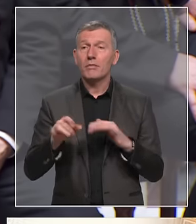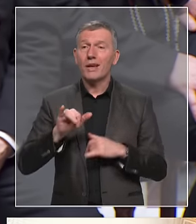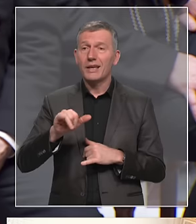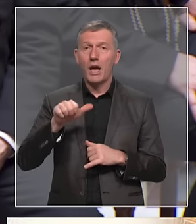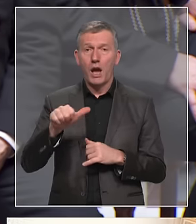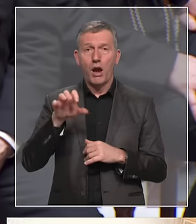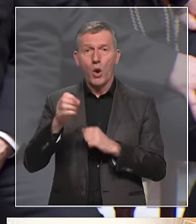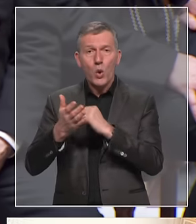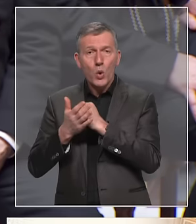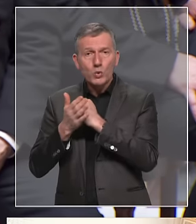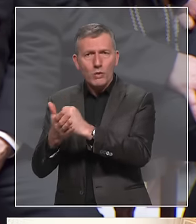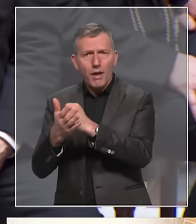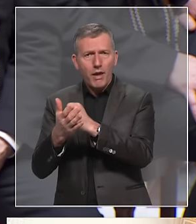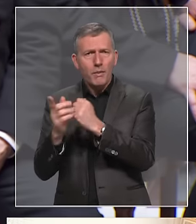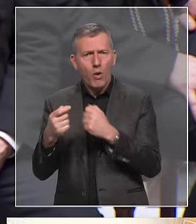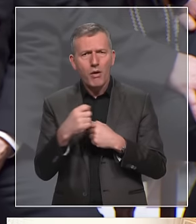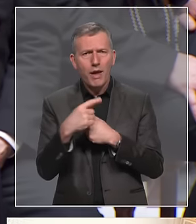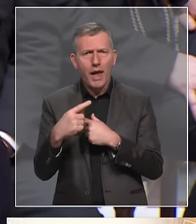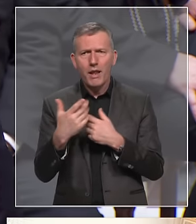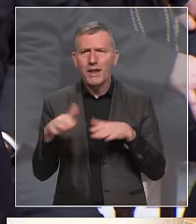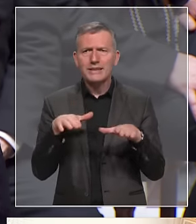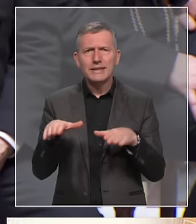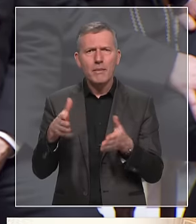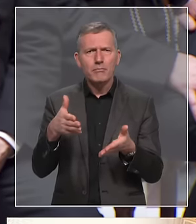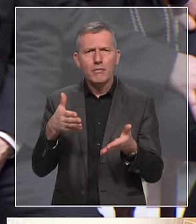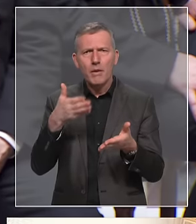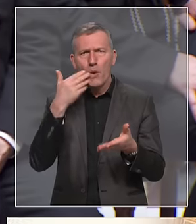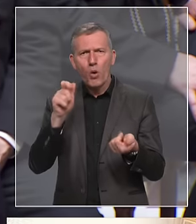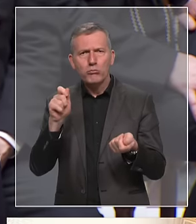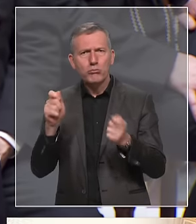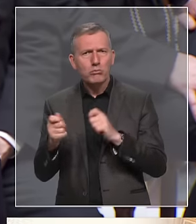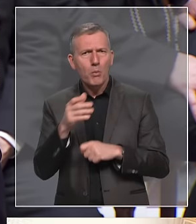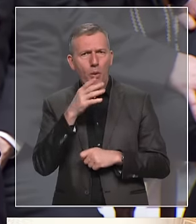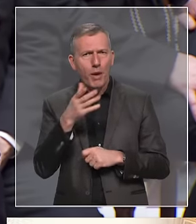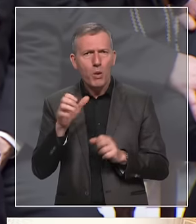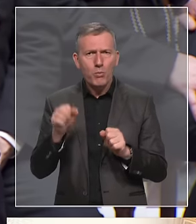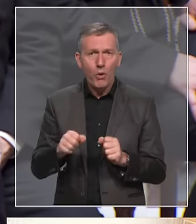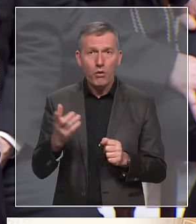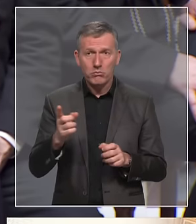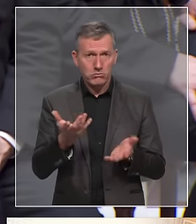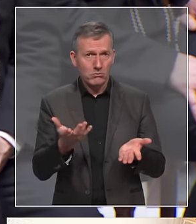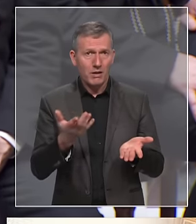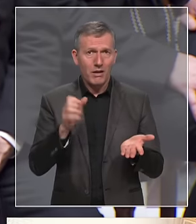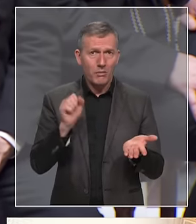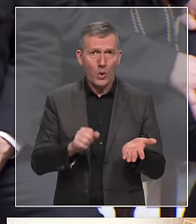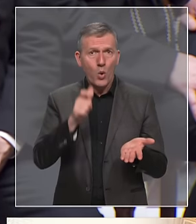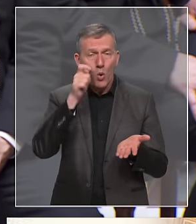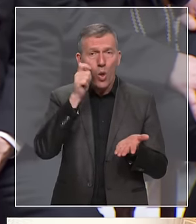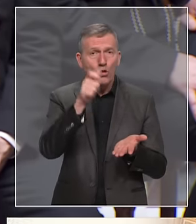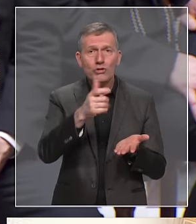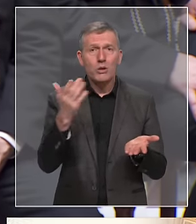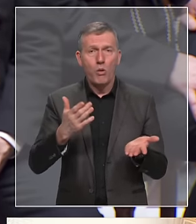économique, à l'IAE, veut dire que le système n'est pas améliorable et qu'il ne peut pas y avoir des évolutions ici ou là? Non. Et c'est d'ailleurs la logique qui est portée